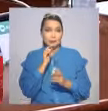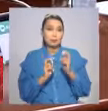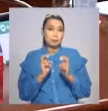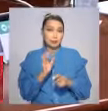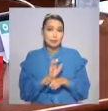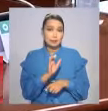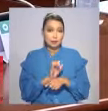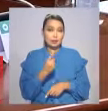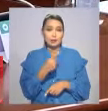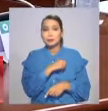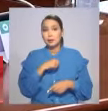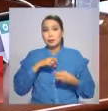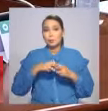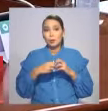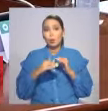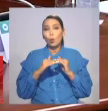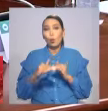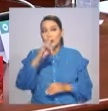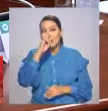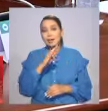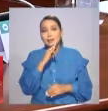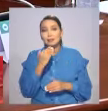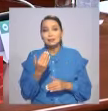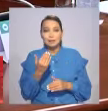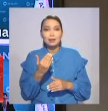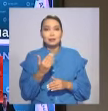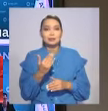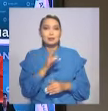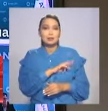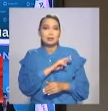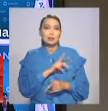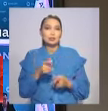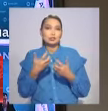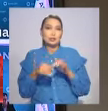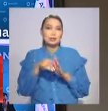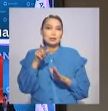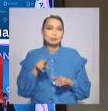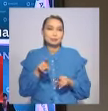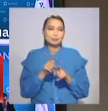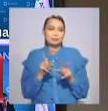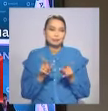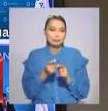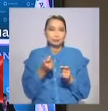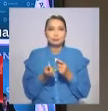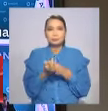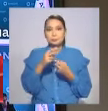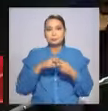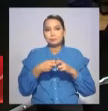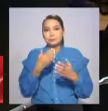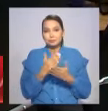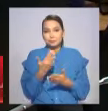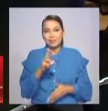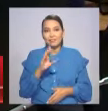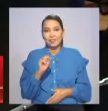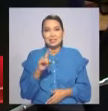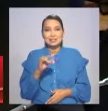производителей. Одна из проблем – это уровень казахстанского содержания, считает депутат. Им пренебрегают повсеместно. Особенно компании квазигоссектора,